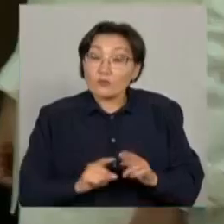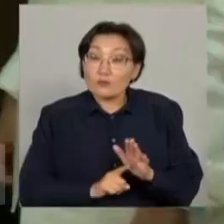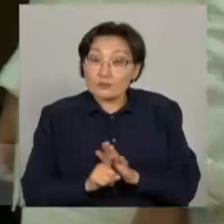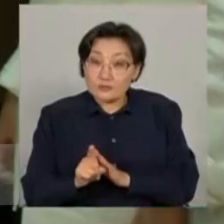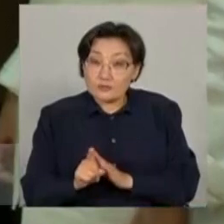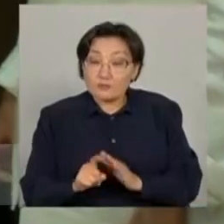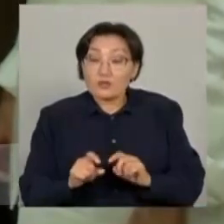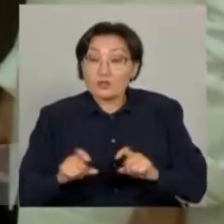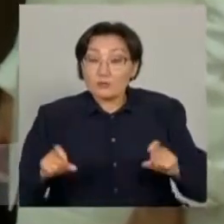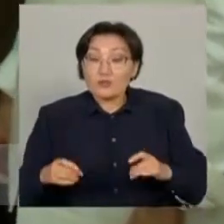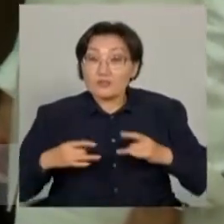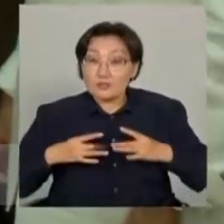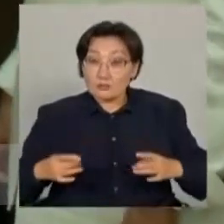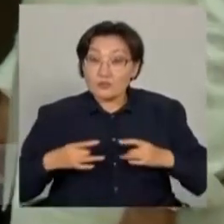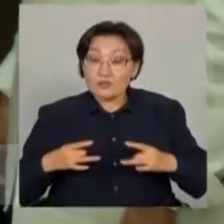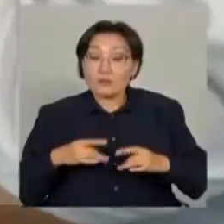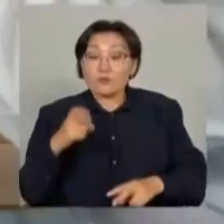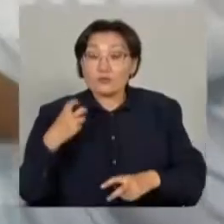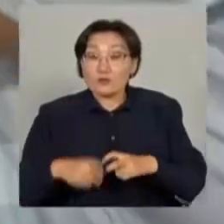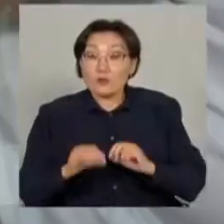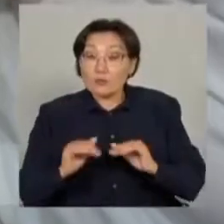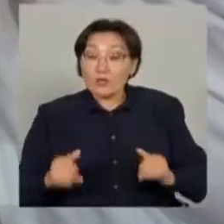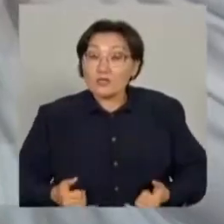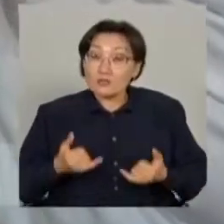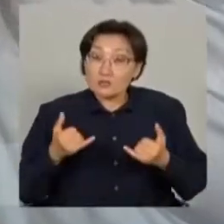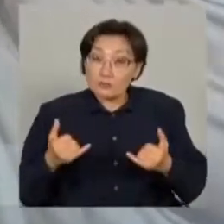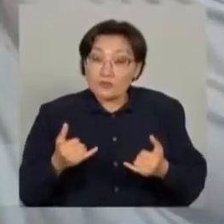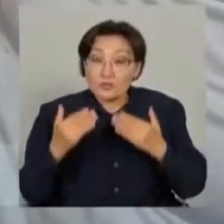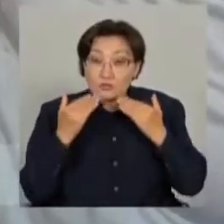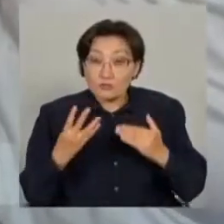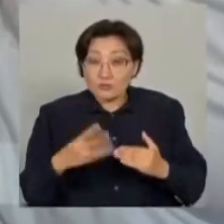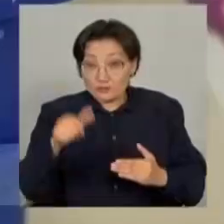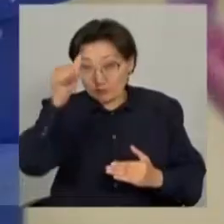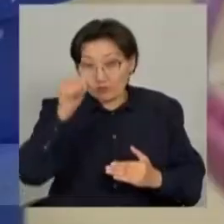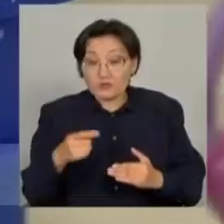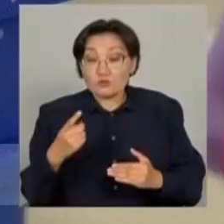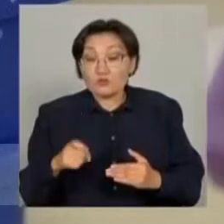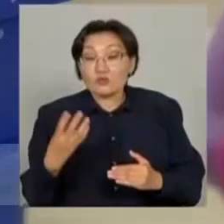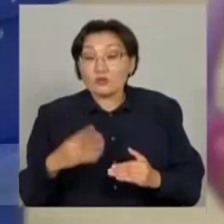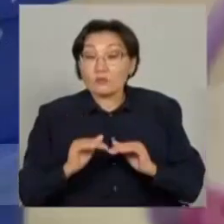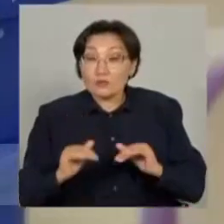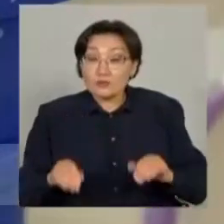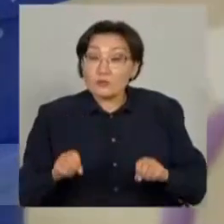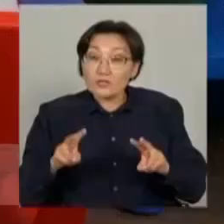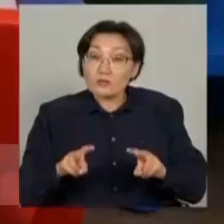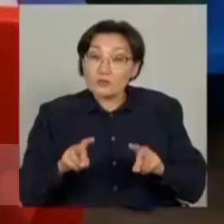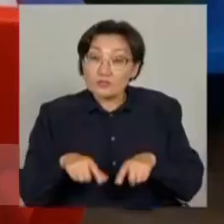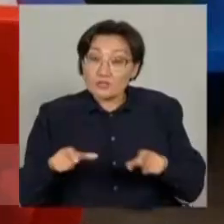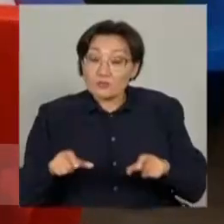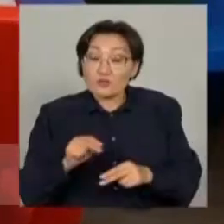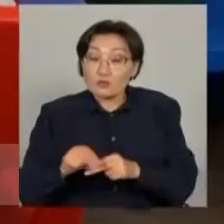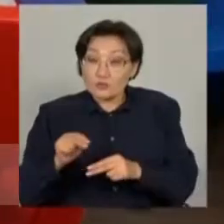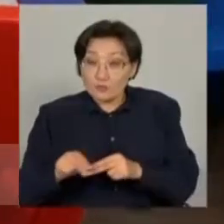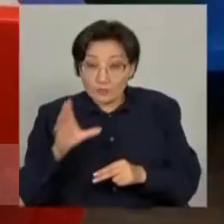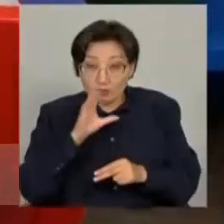бастады. Мекеме неврологиясы бұзылған балаларға қызмет көрсетеді. Соңғы 4 айда қаладағы 140 бала арнайы мамандардан сабақ